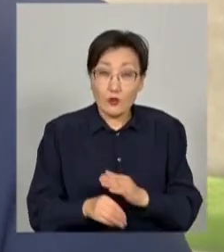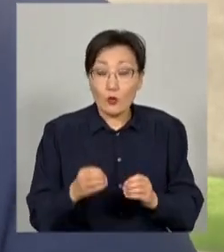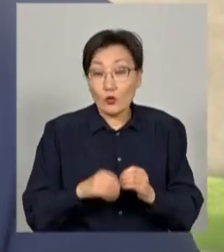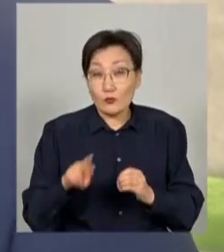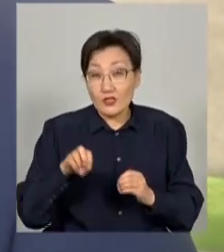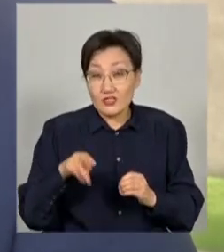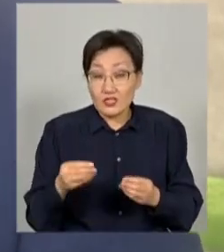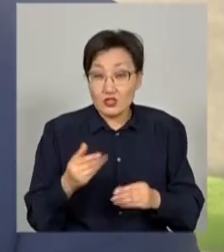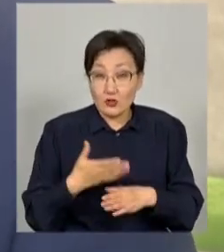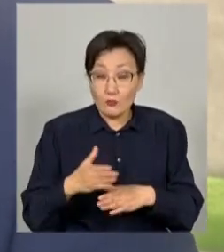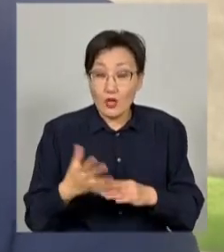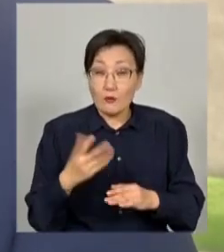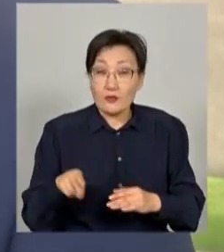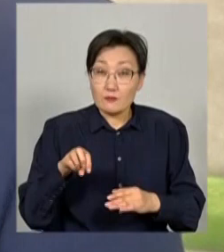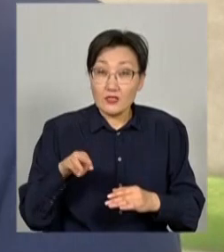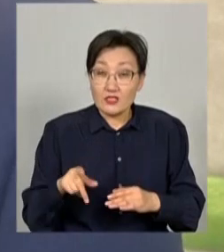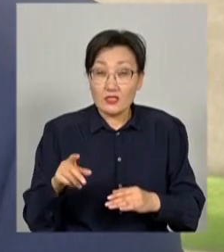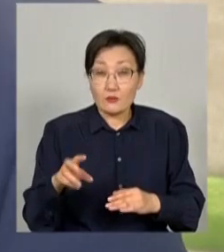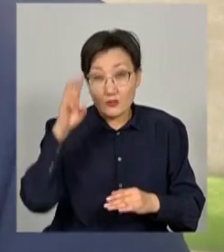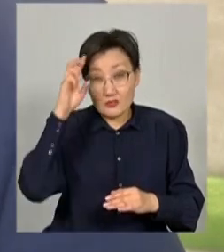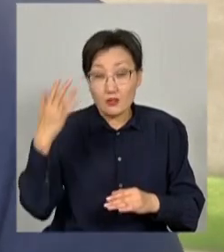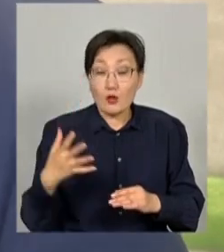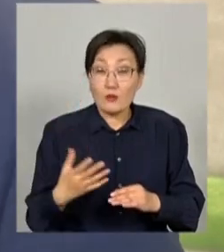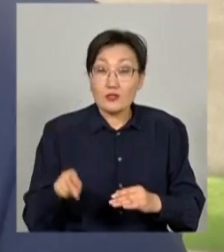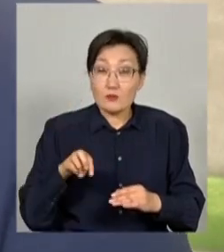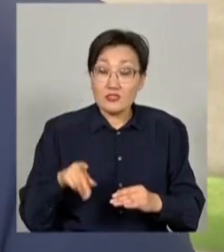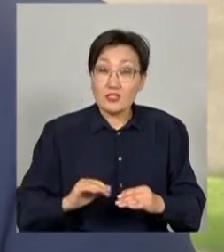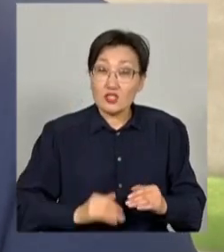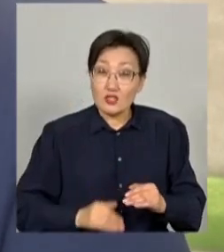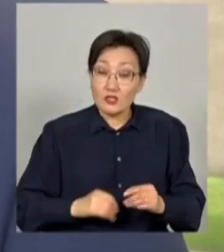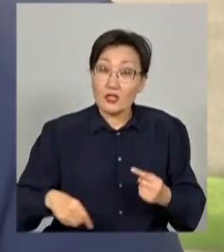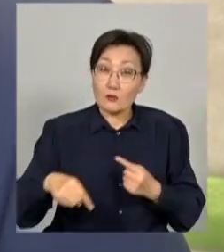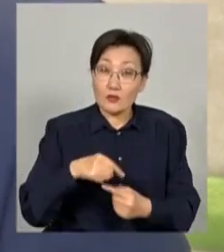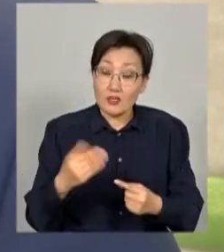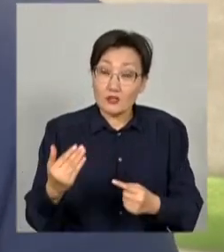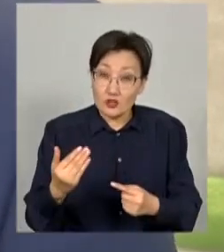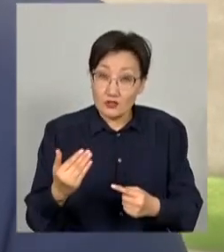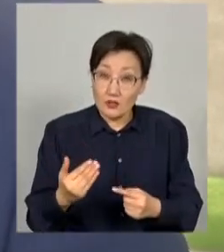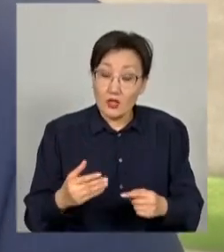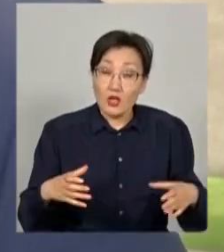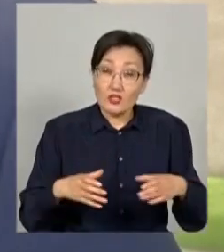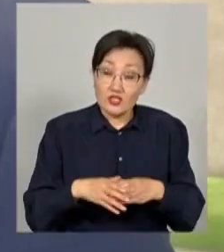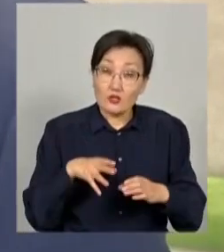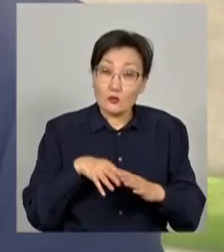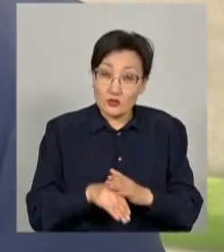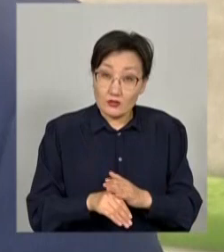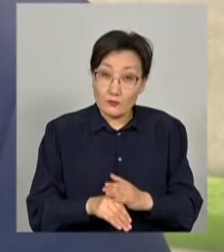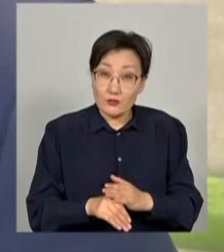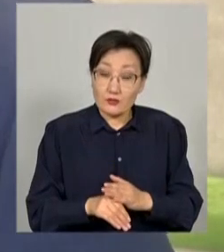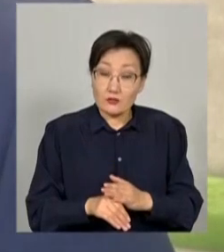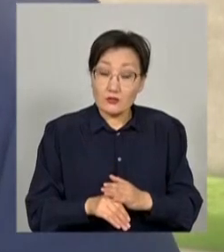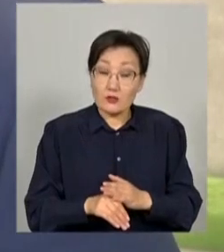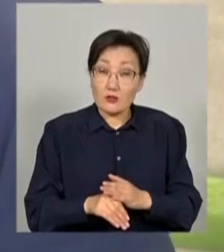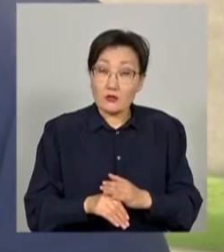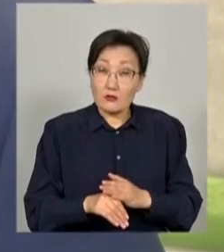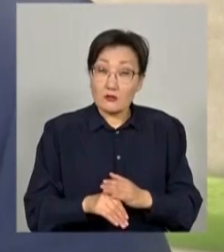бөлінетін болады. Оның 5 миллиарды мемлекет тарапынан, және 5 миллиард жеке инвесторлардың тарапынан. Енді кешенің өзінде әйгілі болды.